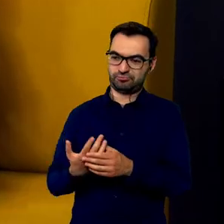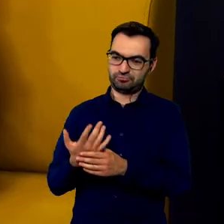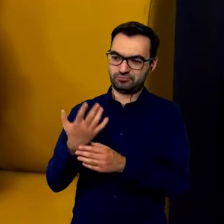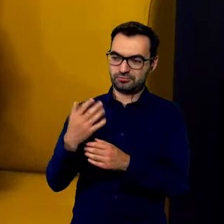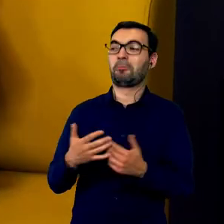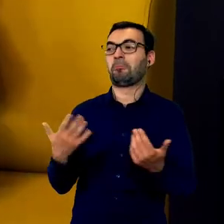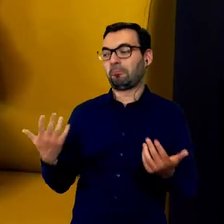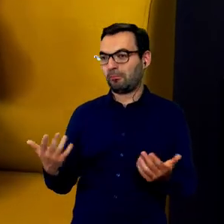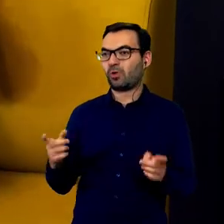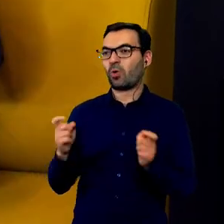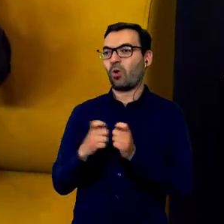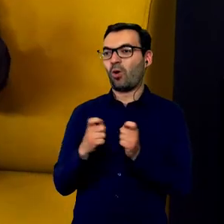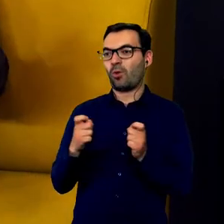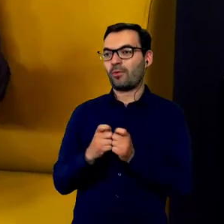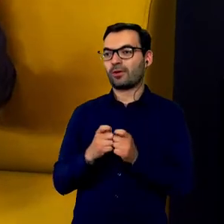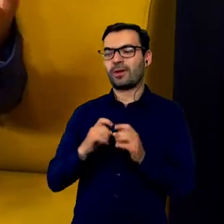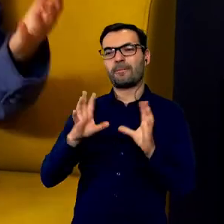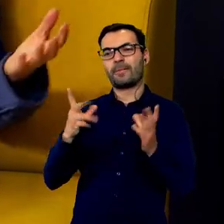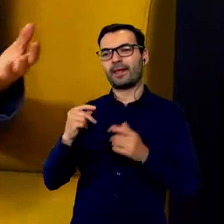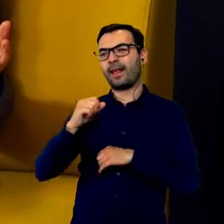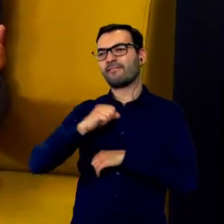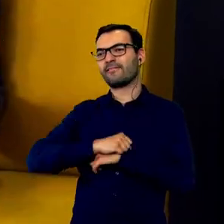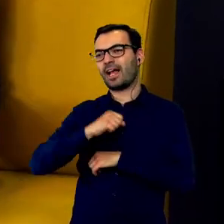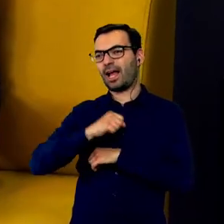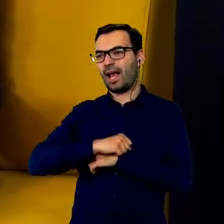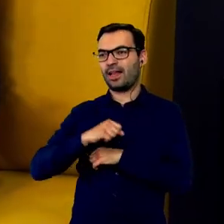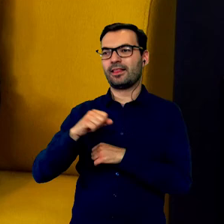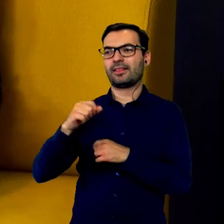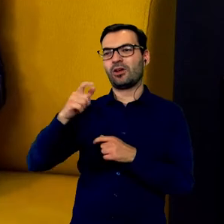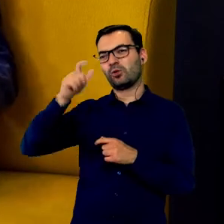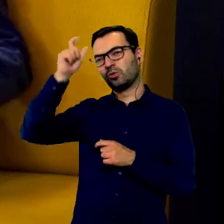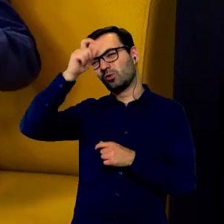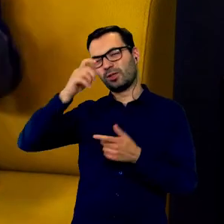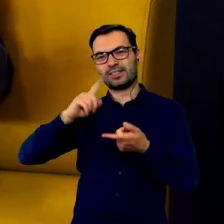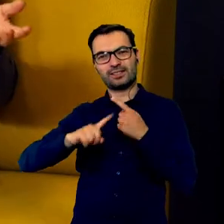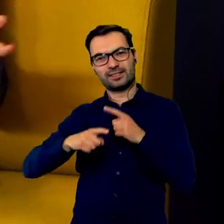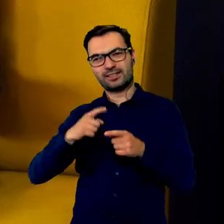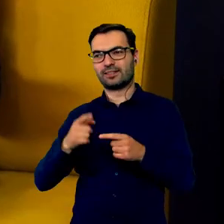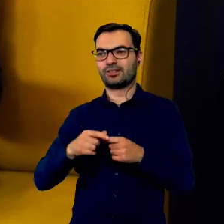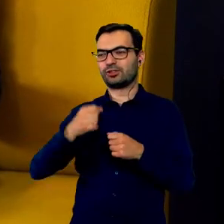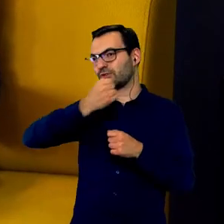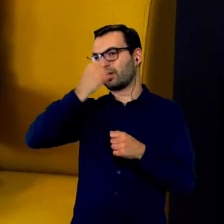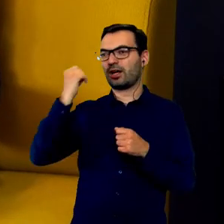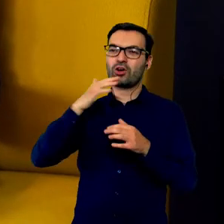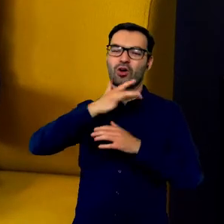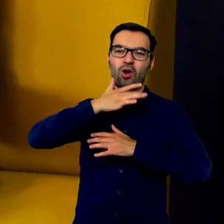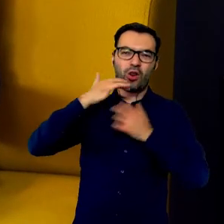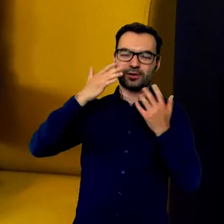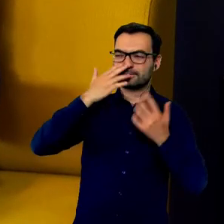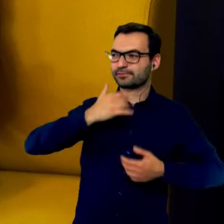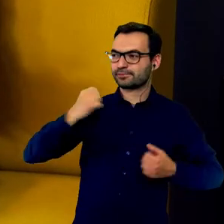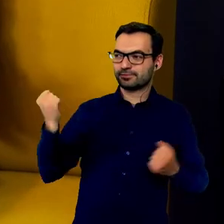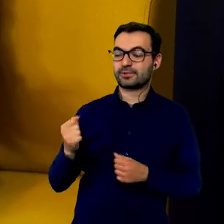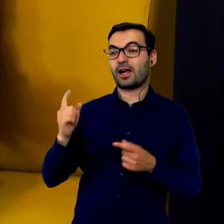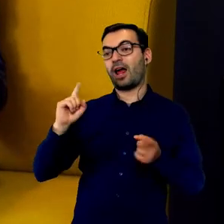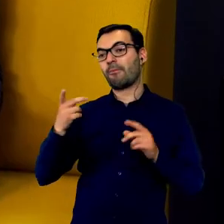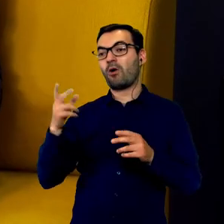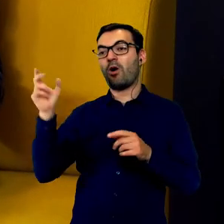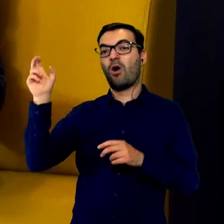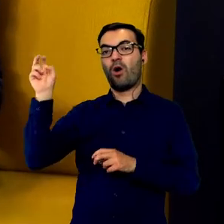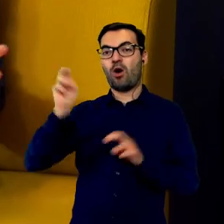Obok przepiękne werandy potureckie, oszklone, kolory. Albo wchodzi się do